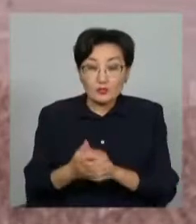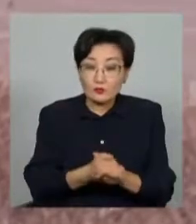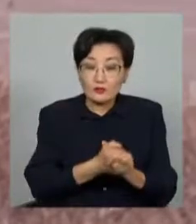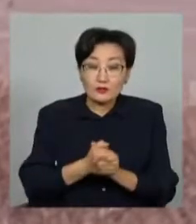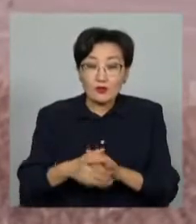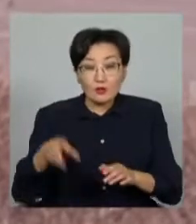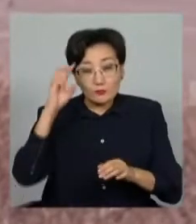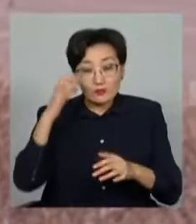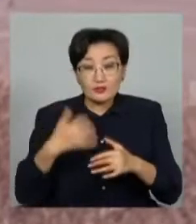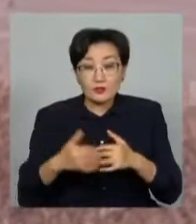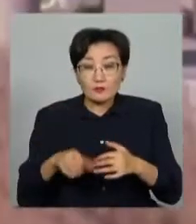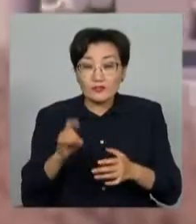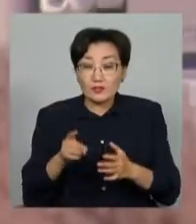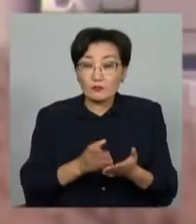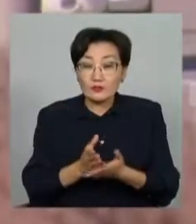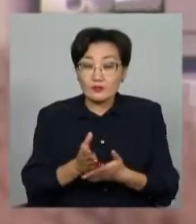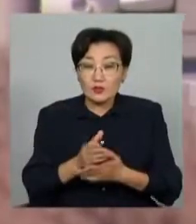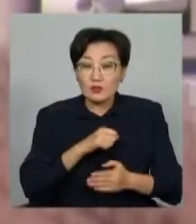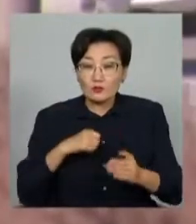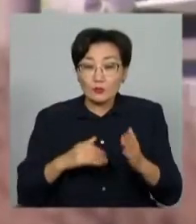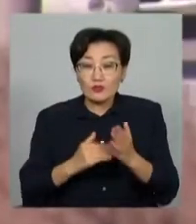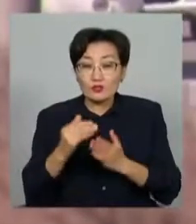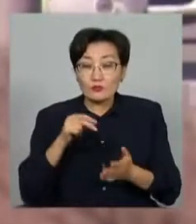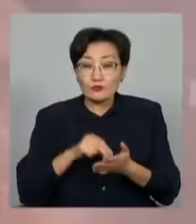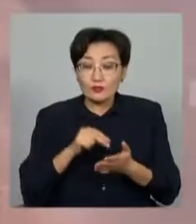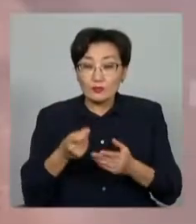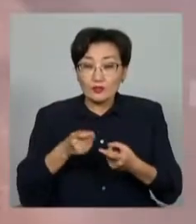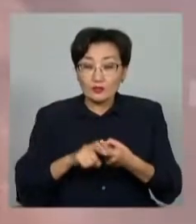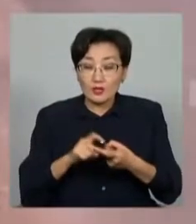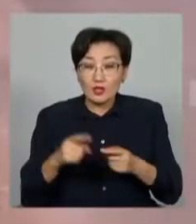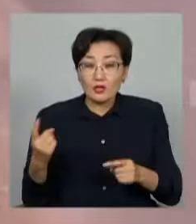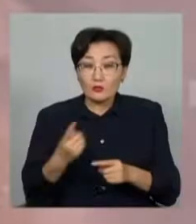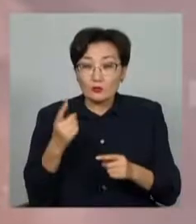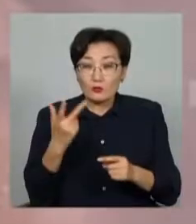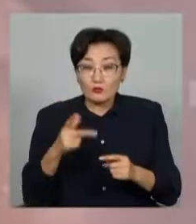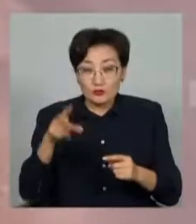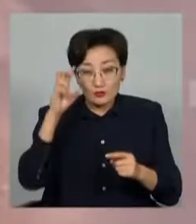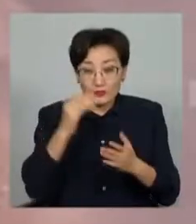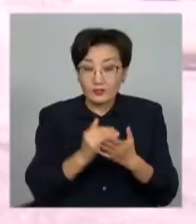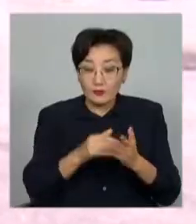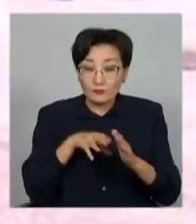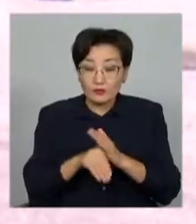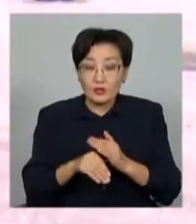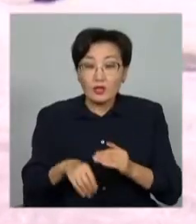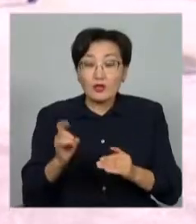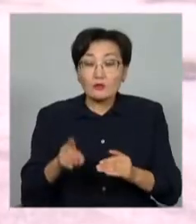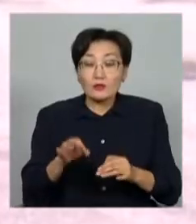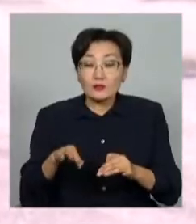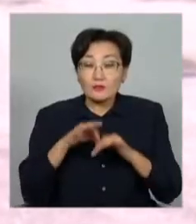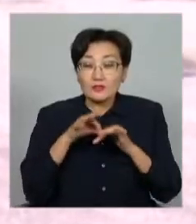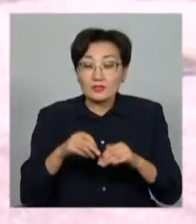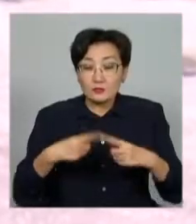достастығы елдеріндегі такси қызметтерінің ең жоғары тарифтері бойынша алғашқы үштікке кіреді. Бұл жолаушы тасымалмен